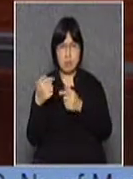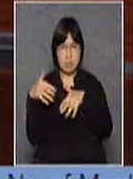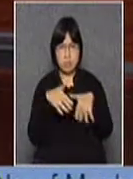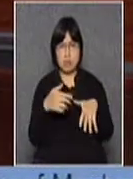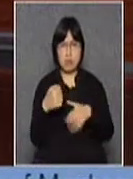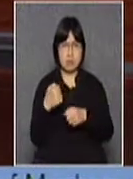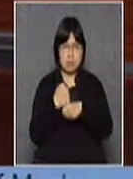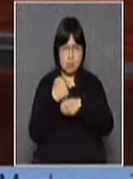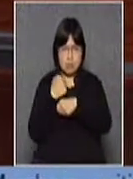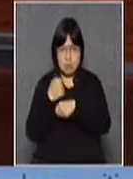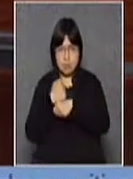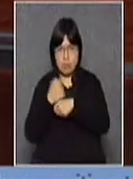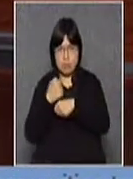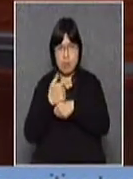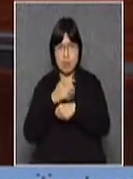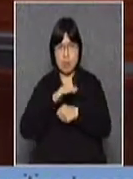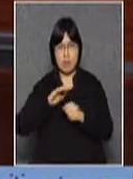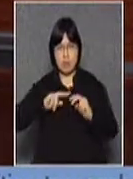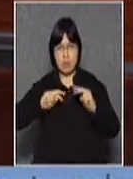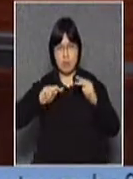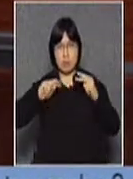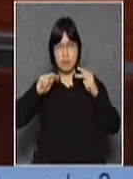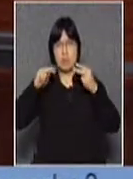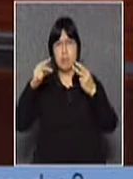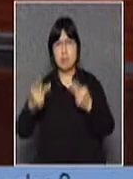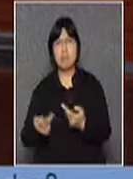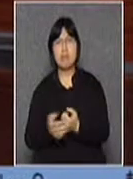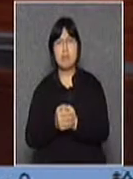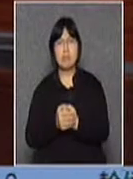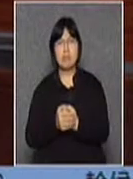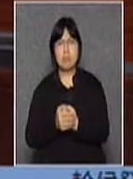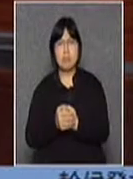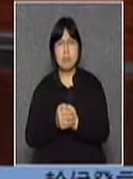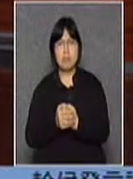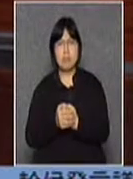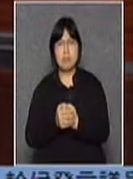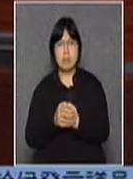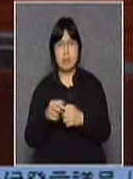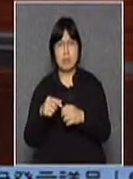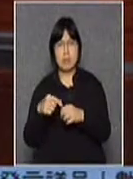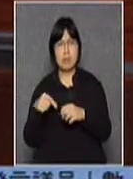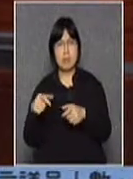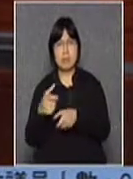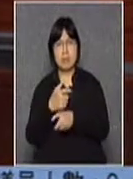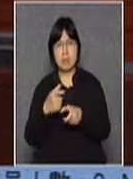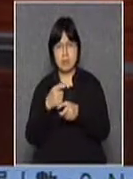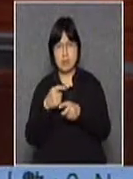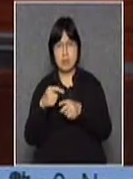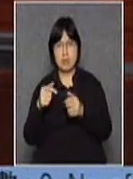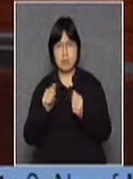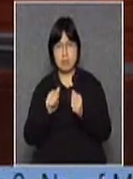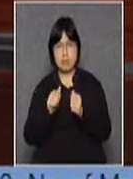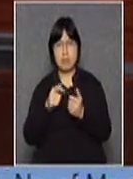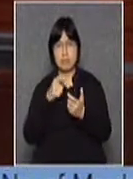業，遲後就逐步呢就向這個的即是金融方面的發展。我自己多年